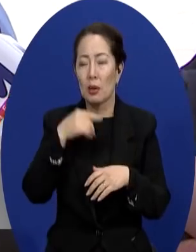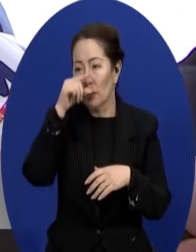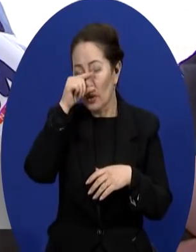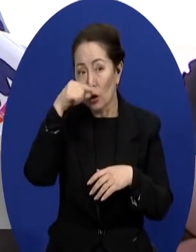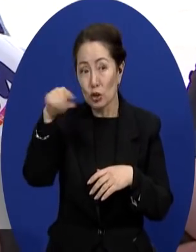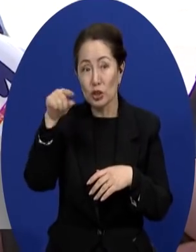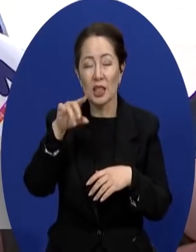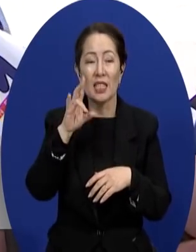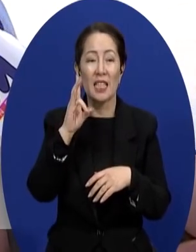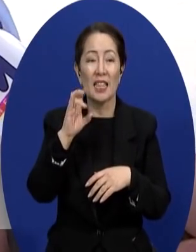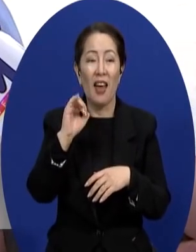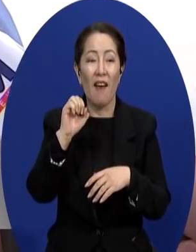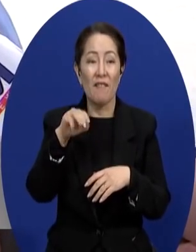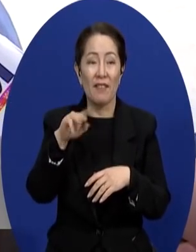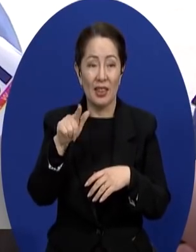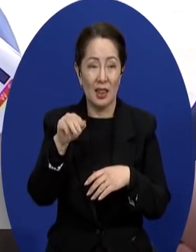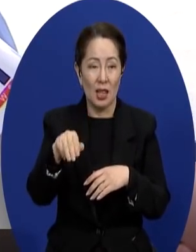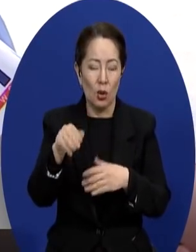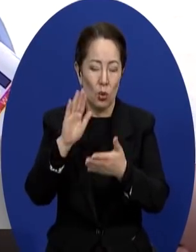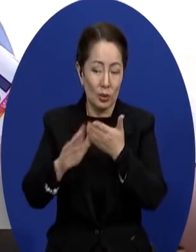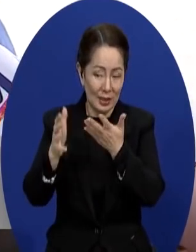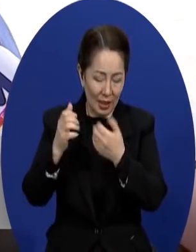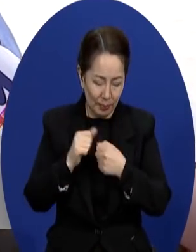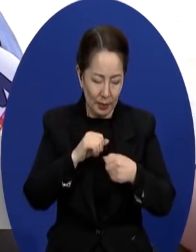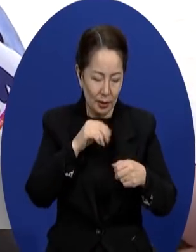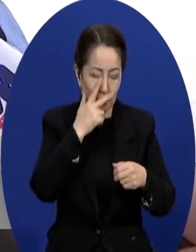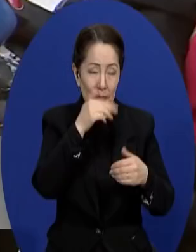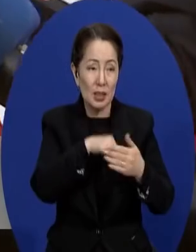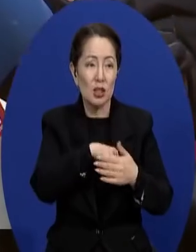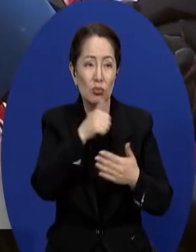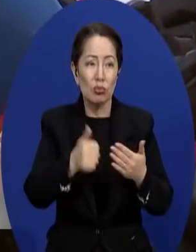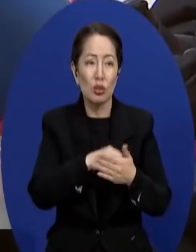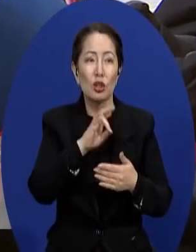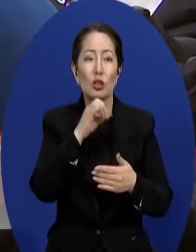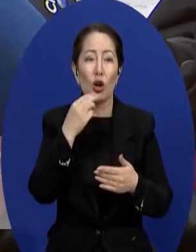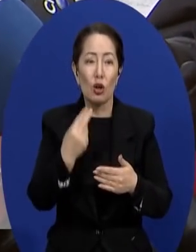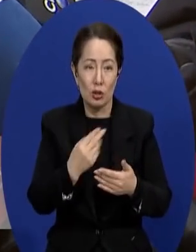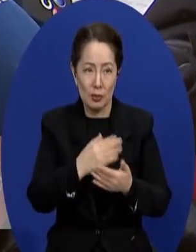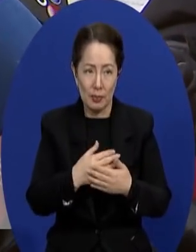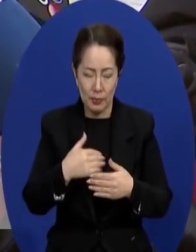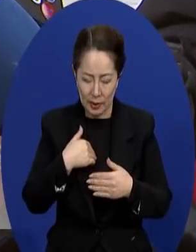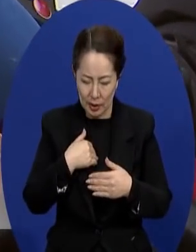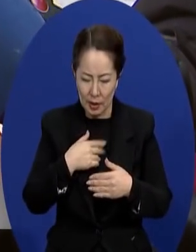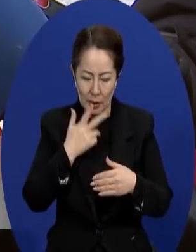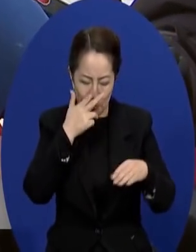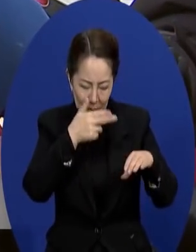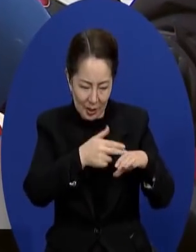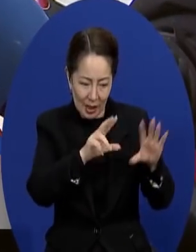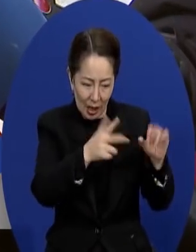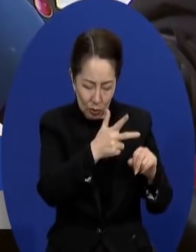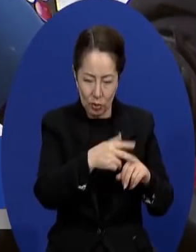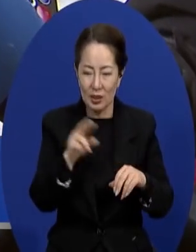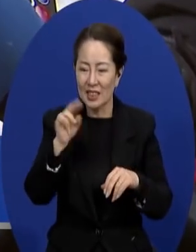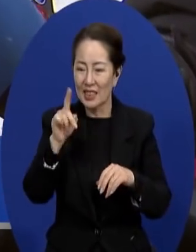бол импорт 100% хүлээж авдаг. Шатхууны нөөц бол ингээд хэвийн үргэлжилж байгаа. 13 одоо бензин дээр 13 үзүүлэлт, дизель түвшин дээр